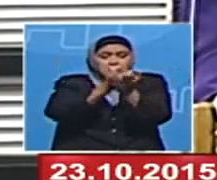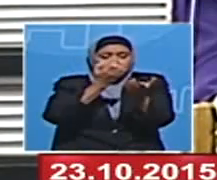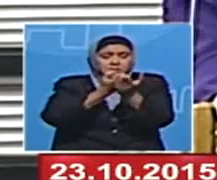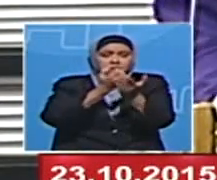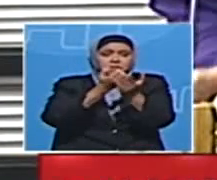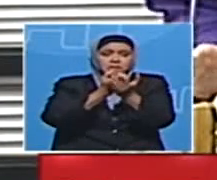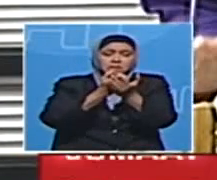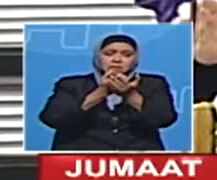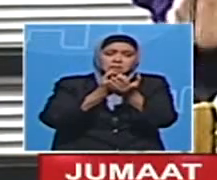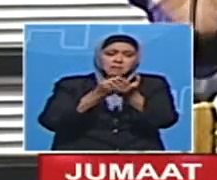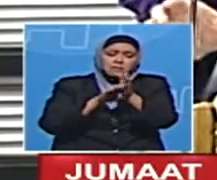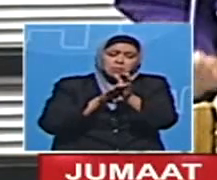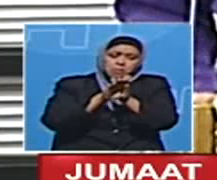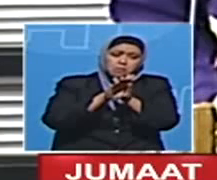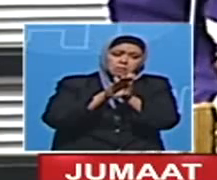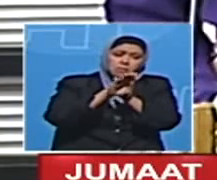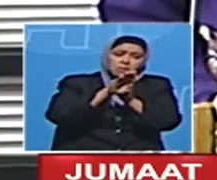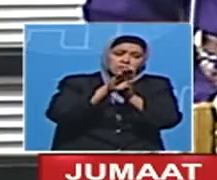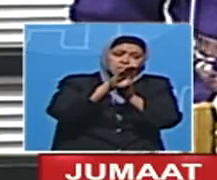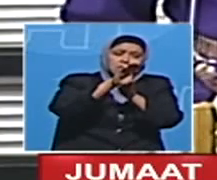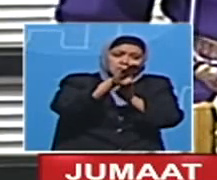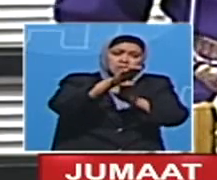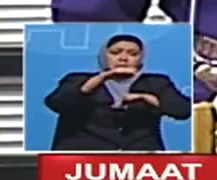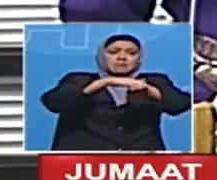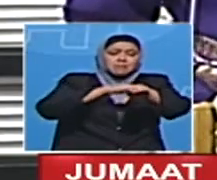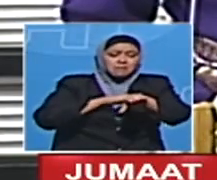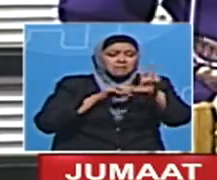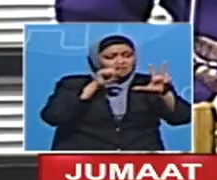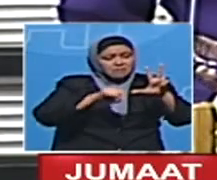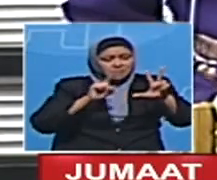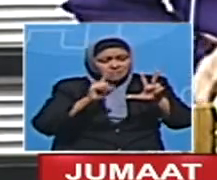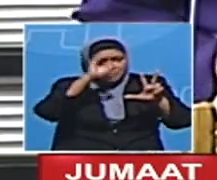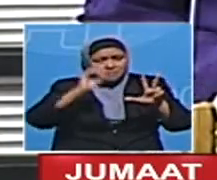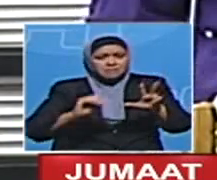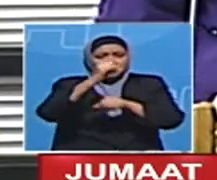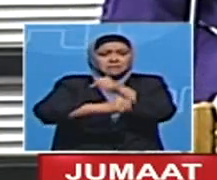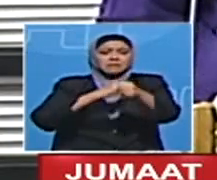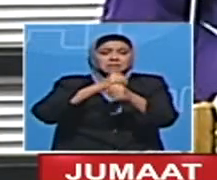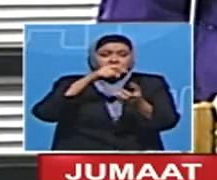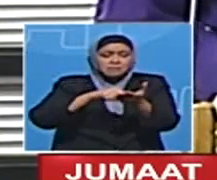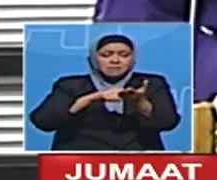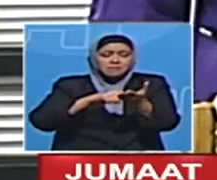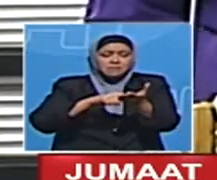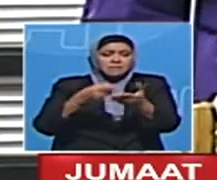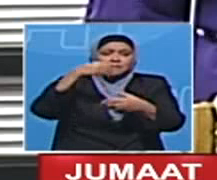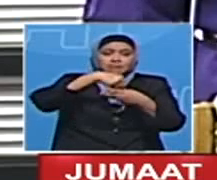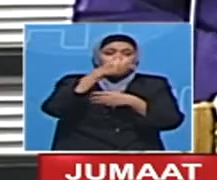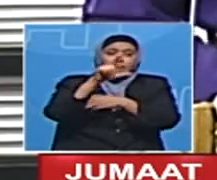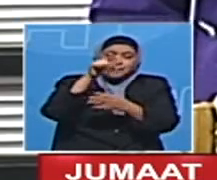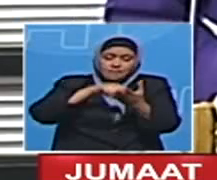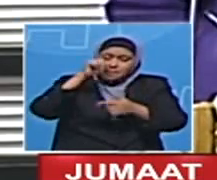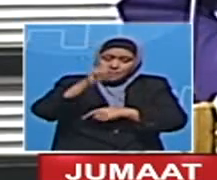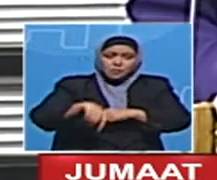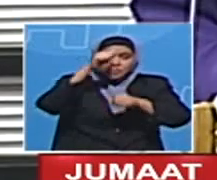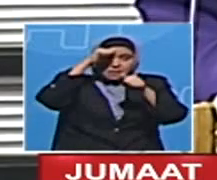kadar yang perlahan iaitu 3.1% pada tahun ini dalam perkara ini perlu kita ingat baik-baik